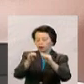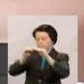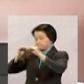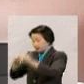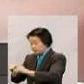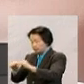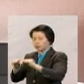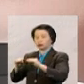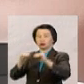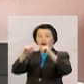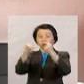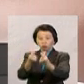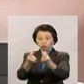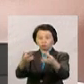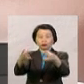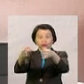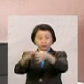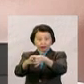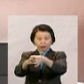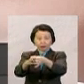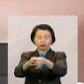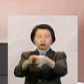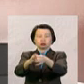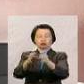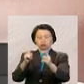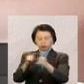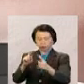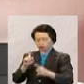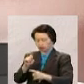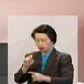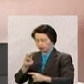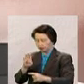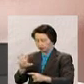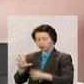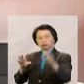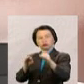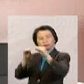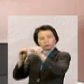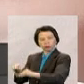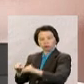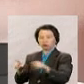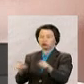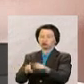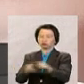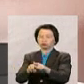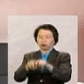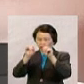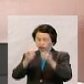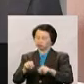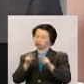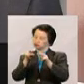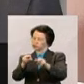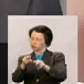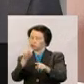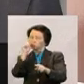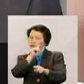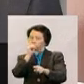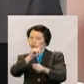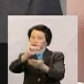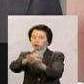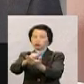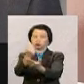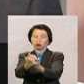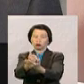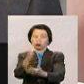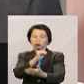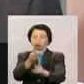daripada kumpulan wang disatukan kepada TBBC telah diiktiraf sebagai hasil boleh dianggap pemalsuan akaun